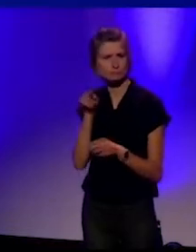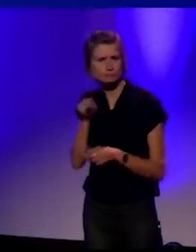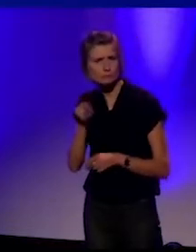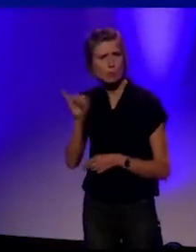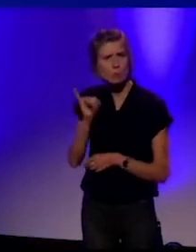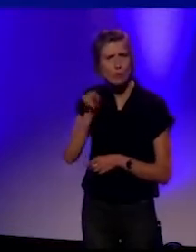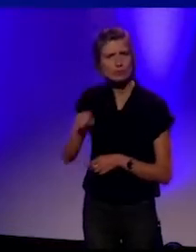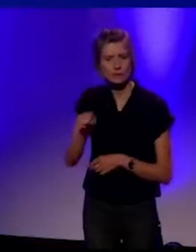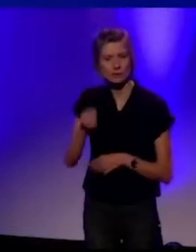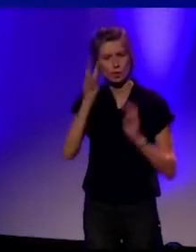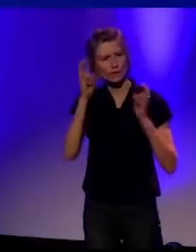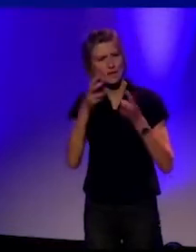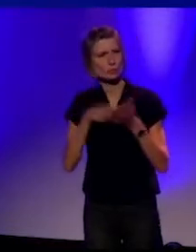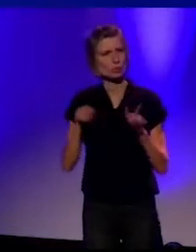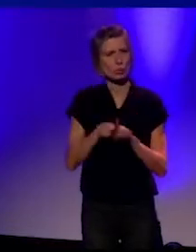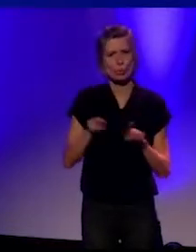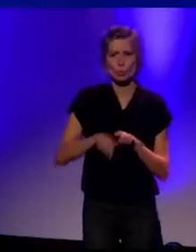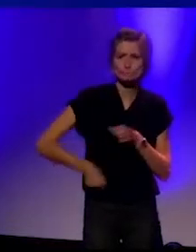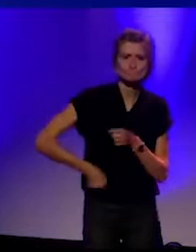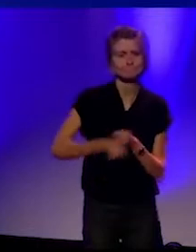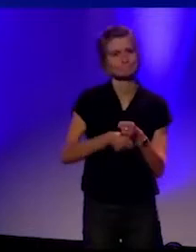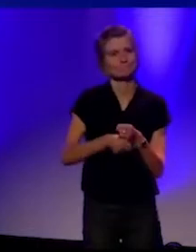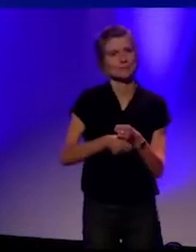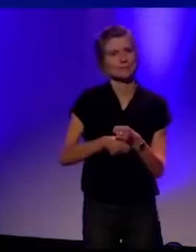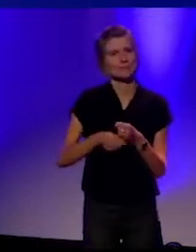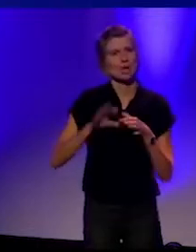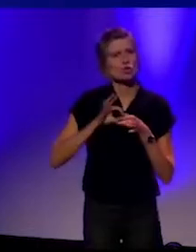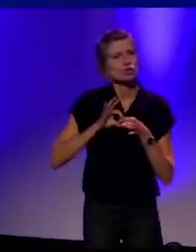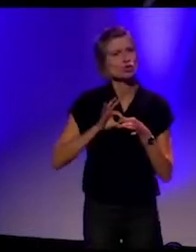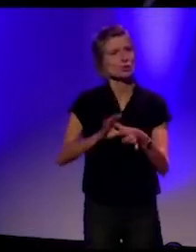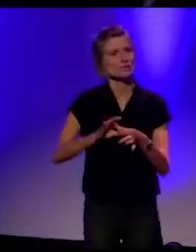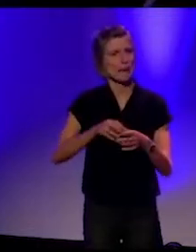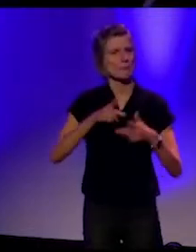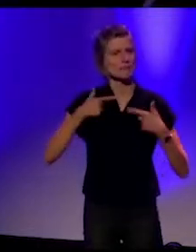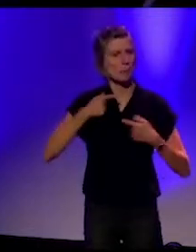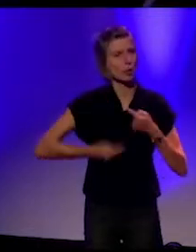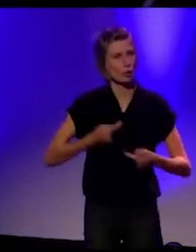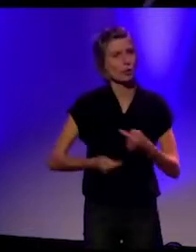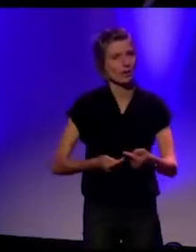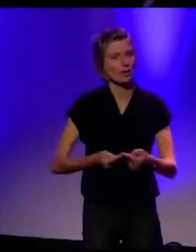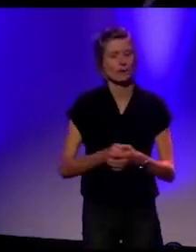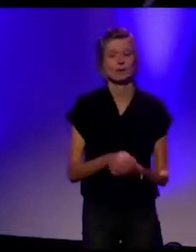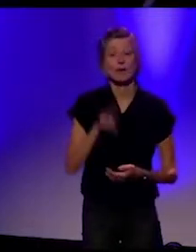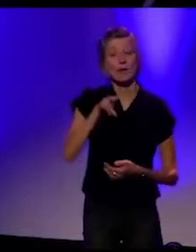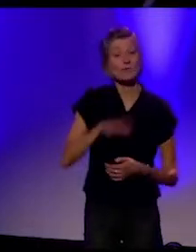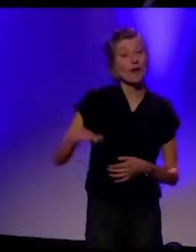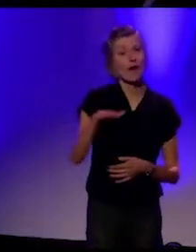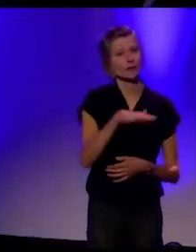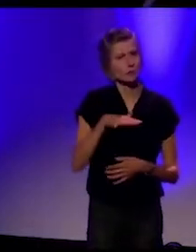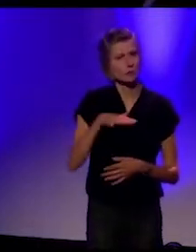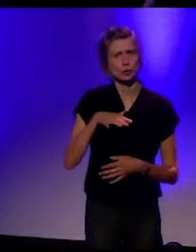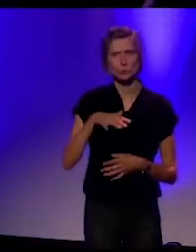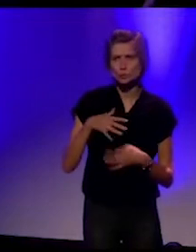een bijdrage levert aan duurzame maatschappelijke ontwikkeling. En in Vlaanderen hebben we dat geleidelijk